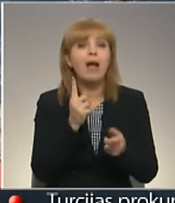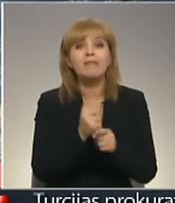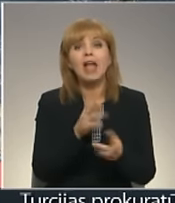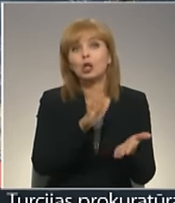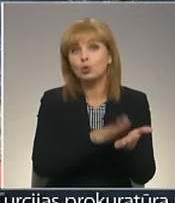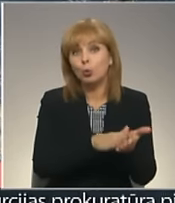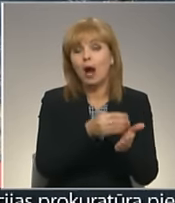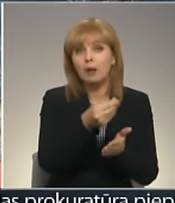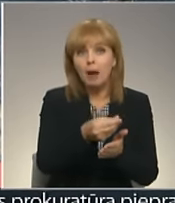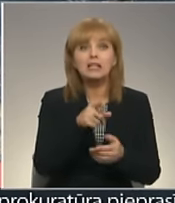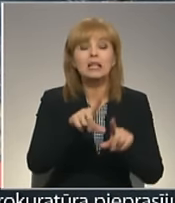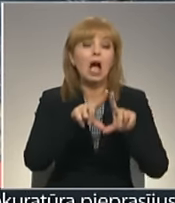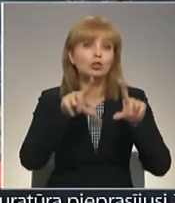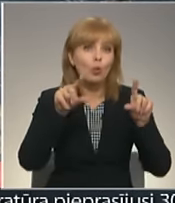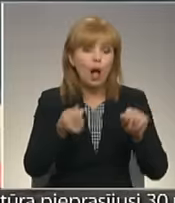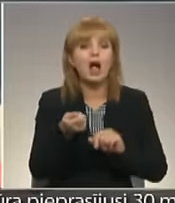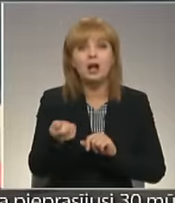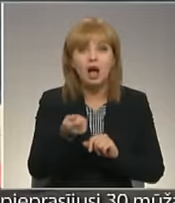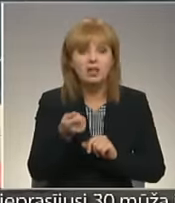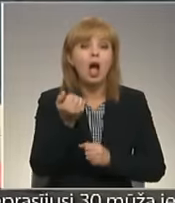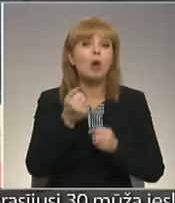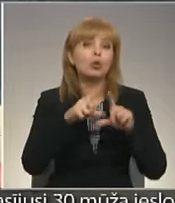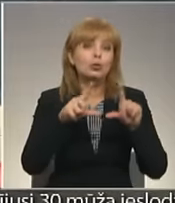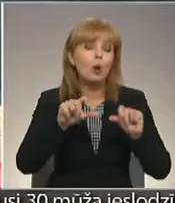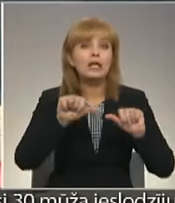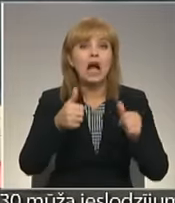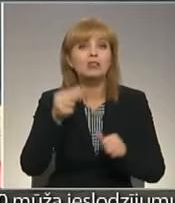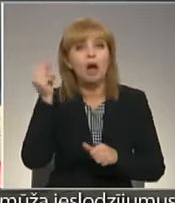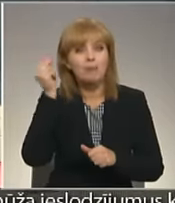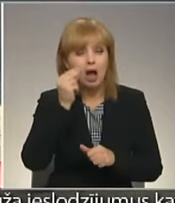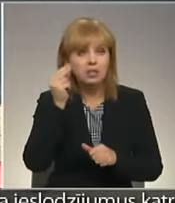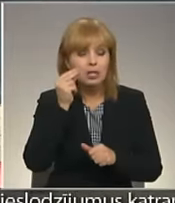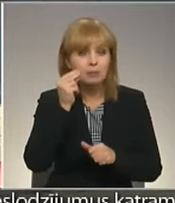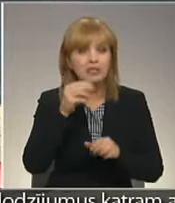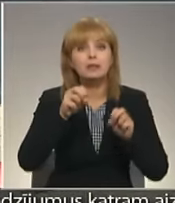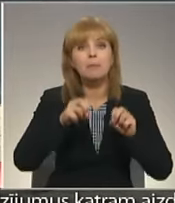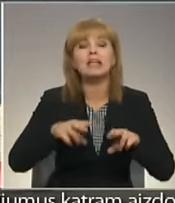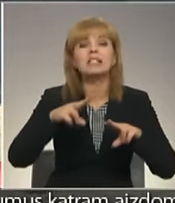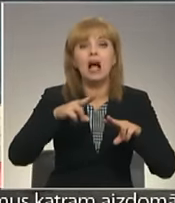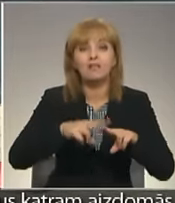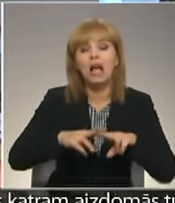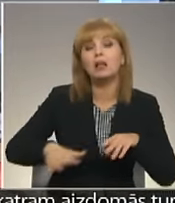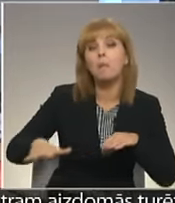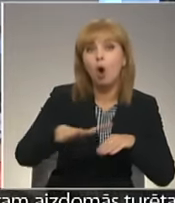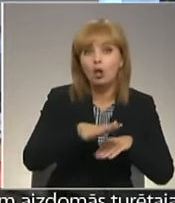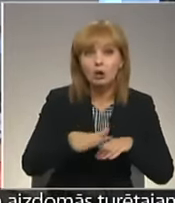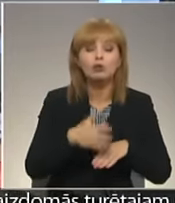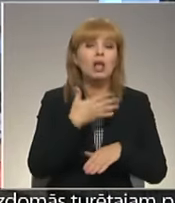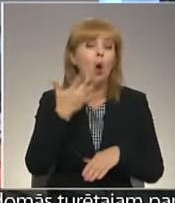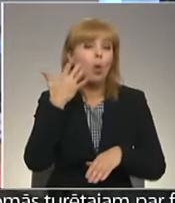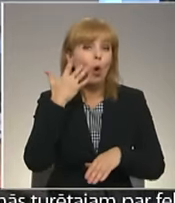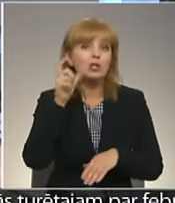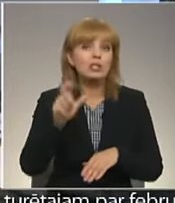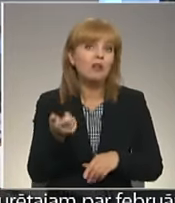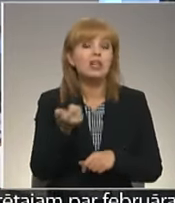Līdz 2018. Gadam autoskolām ir jāizveido braukšanas mācību poligons. Nav īsti loģiski, ka cilvēks, kurš vispār nekad